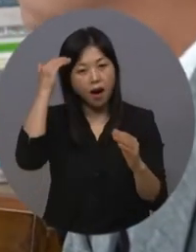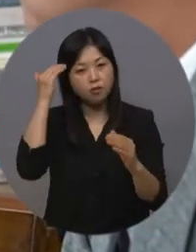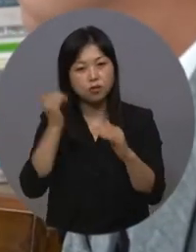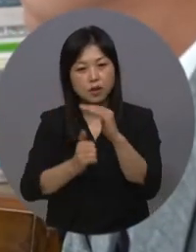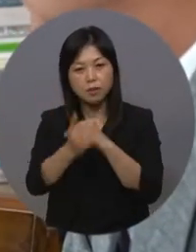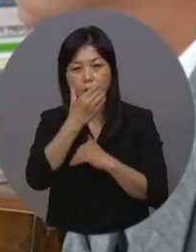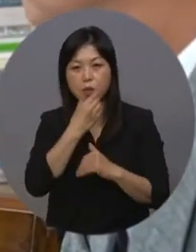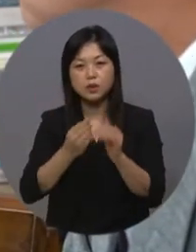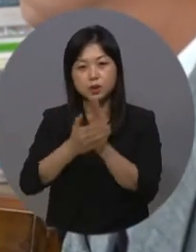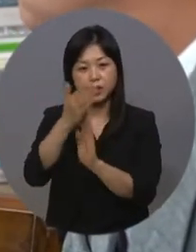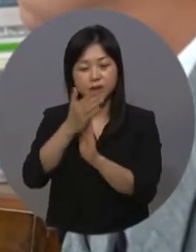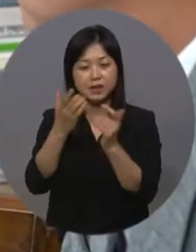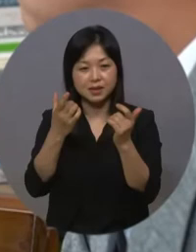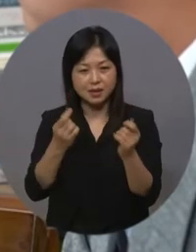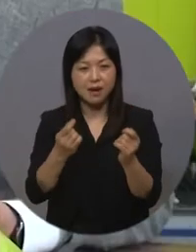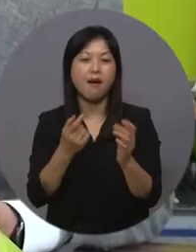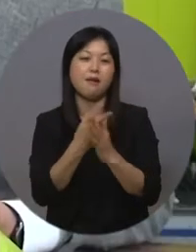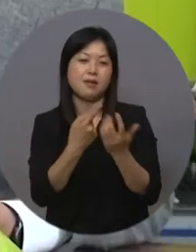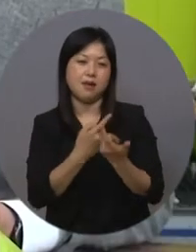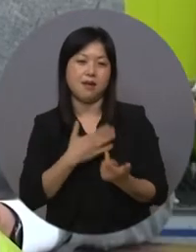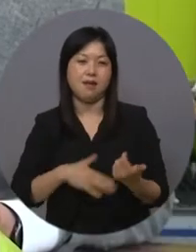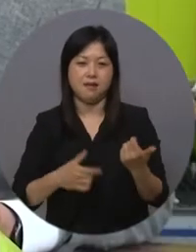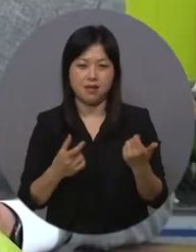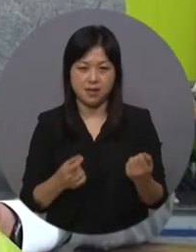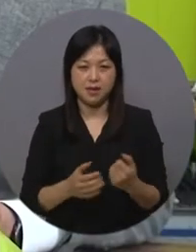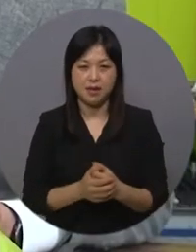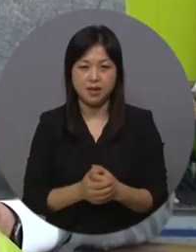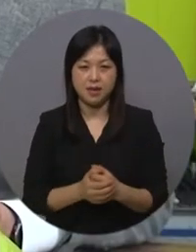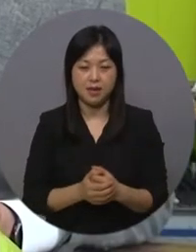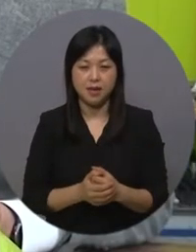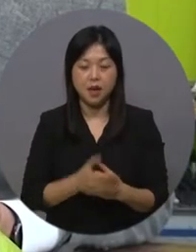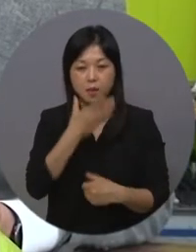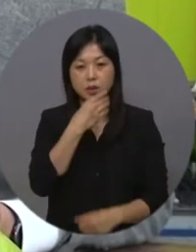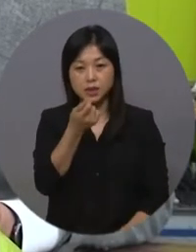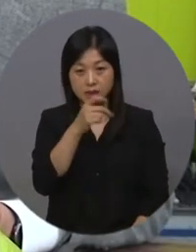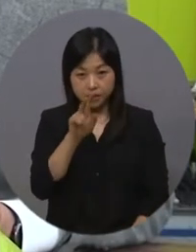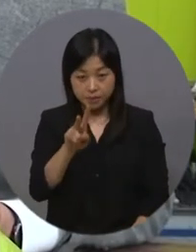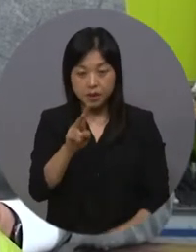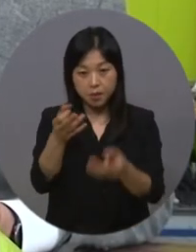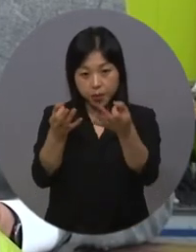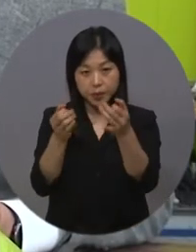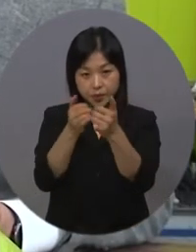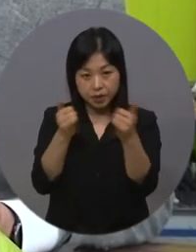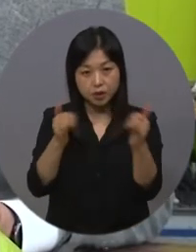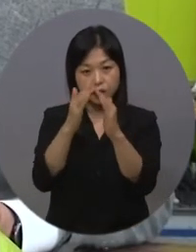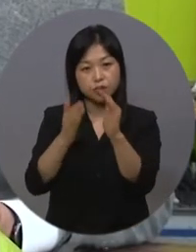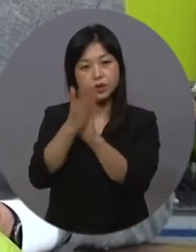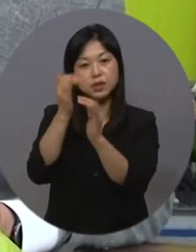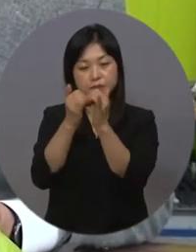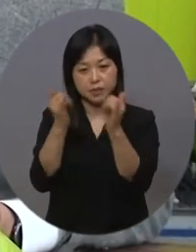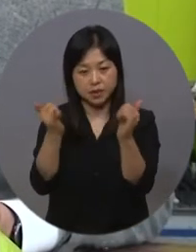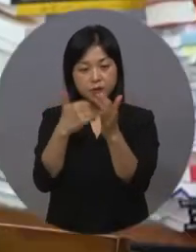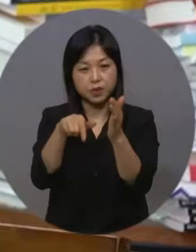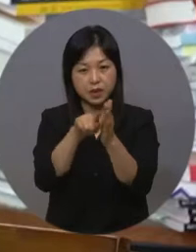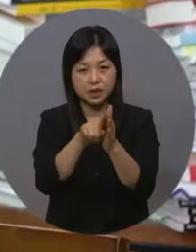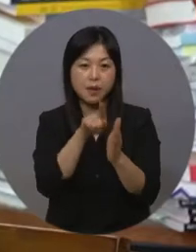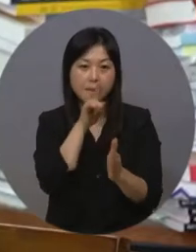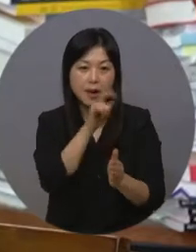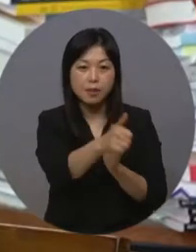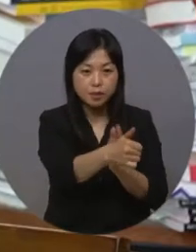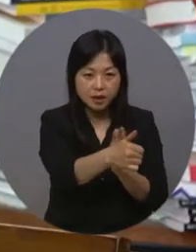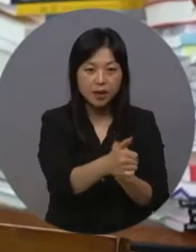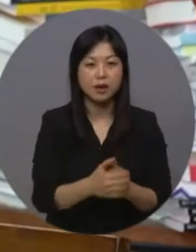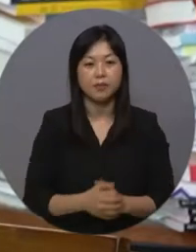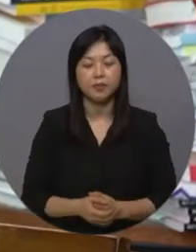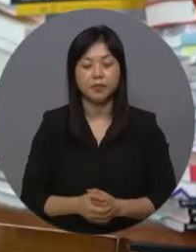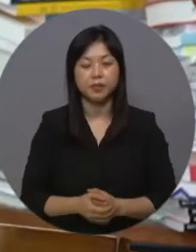복지 도시인지 알 수 있을 것 같습니다. 네. 마지막으로 저희 복지팀 시청자분들과 전주 네. 시민들께 한 말씀 부탁드리겠습니다. 네,